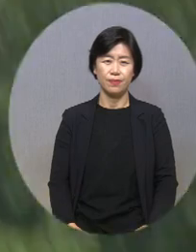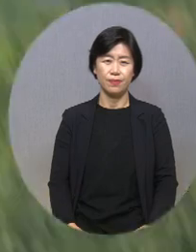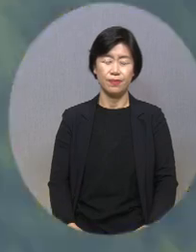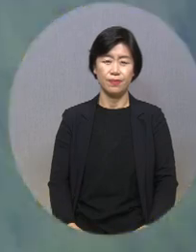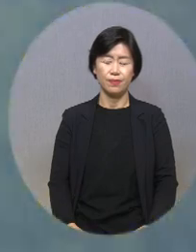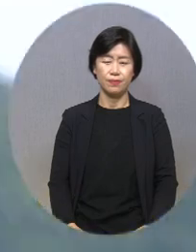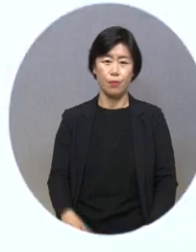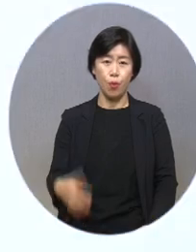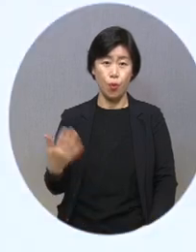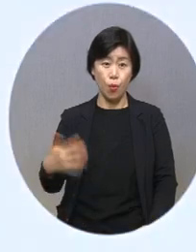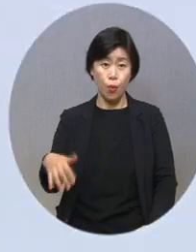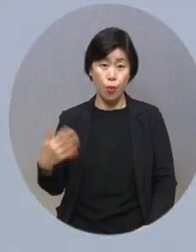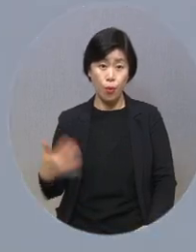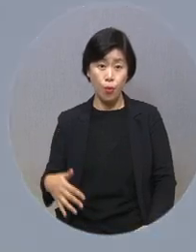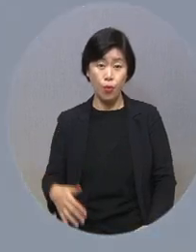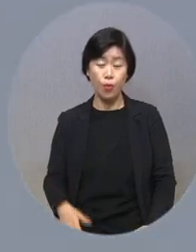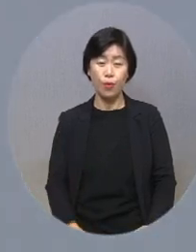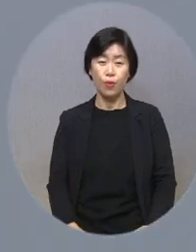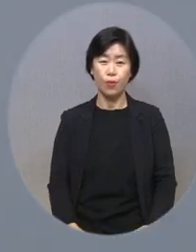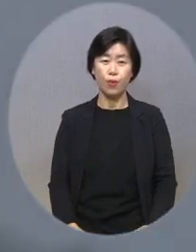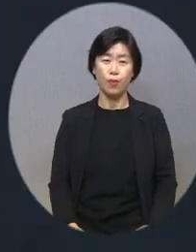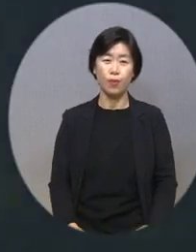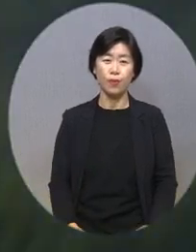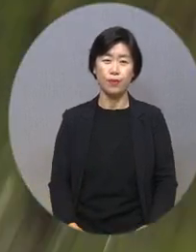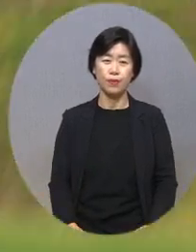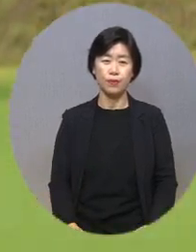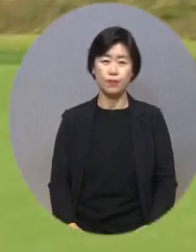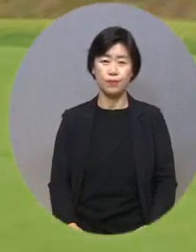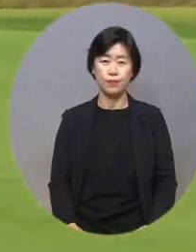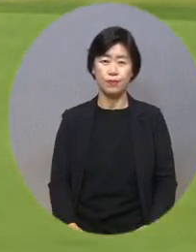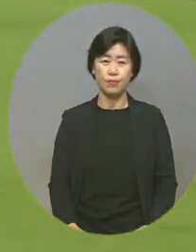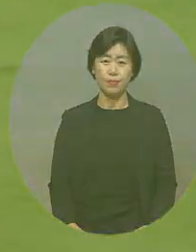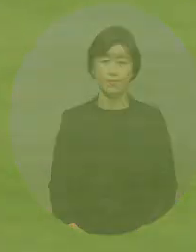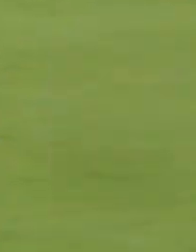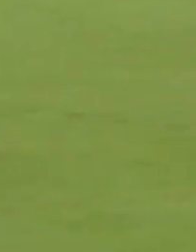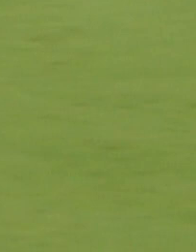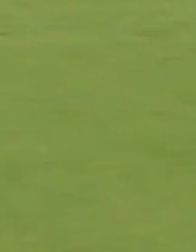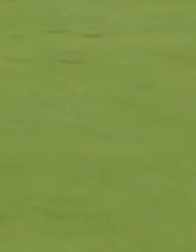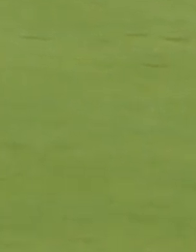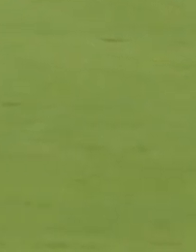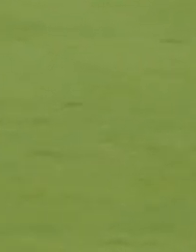와. 쳤다. 벙커야 와. 많이 올라간 것 같아.